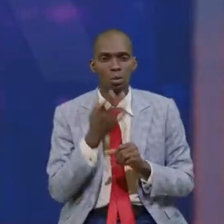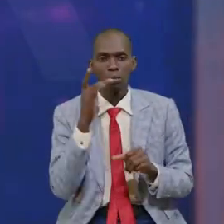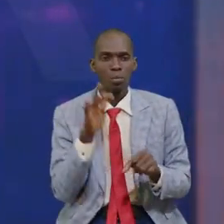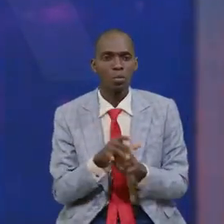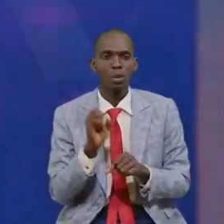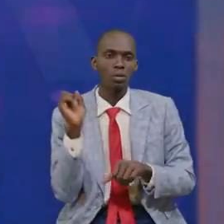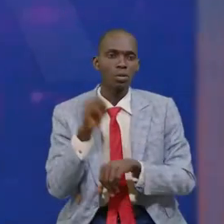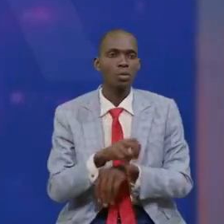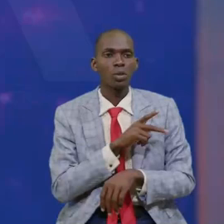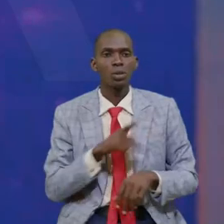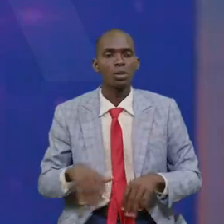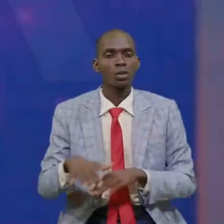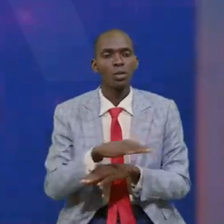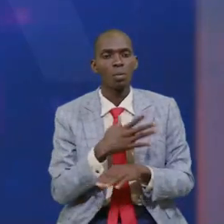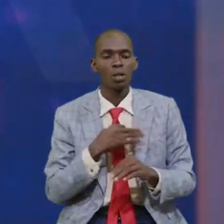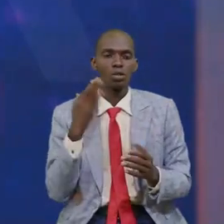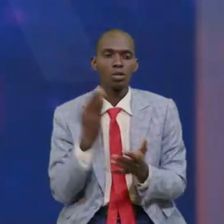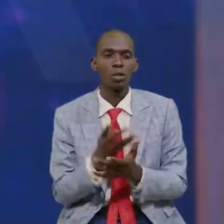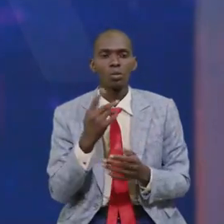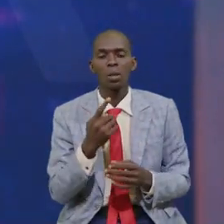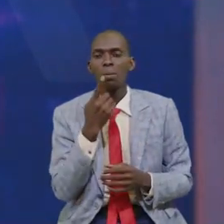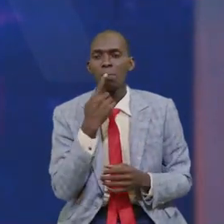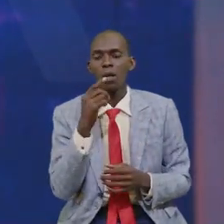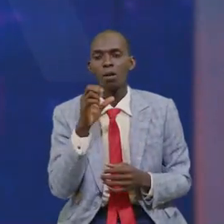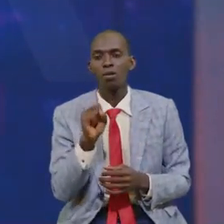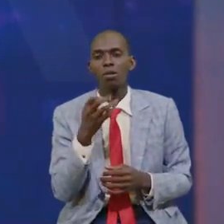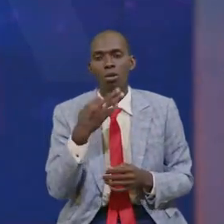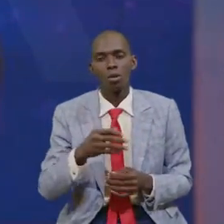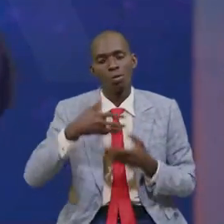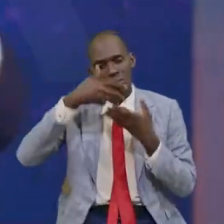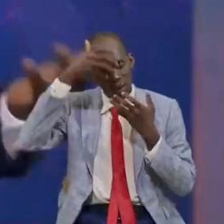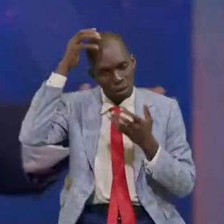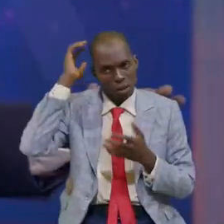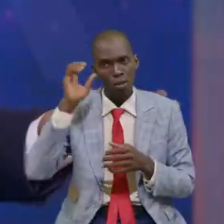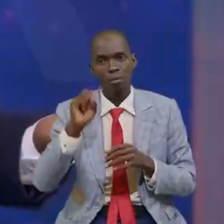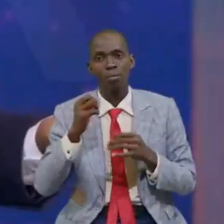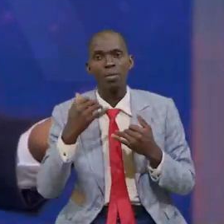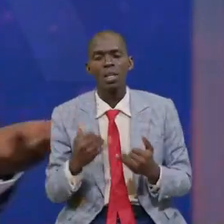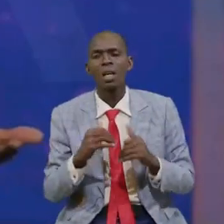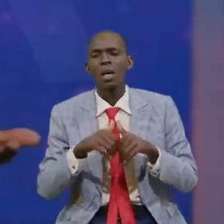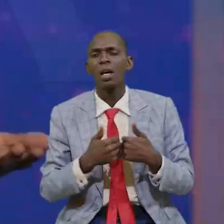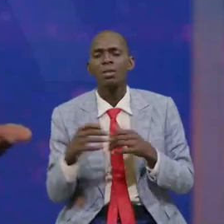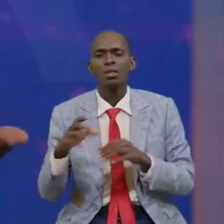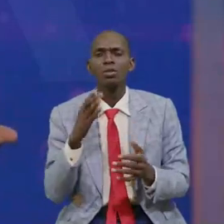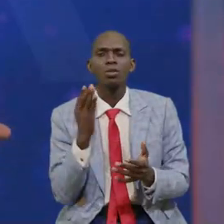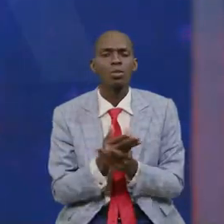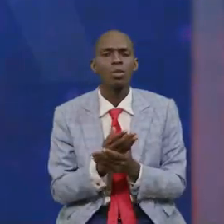royaumes, obtient des promesses, fermait la gueule des lions. Maintenant,